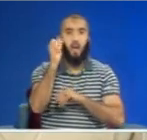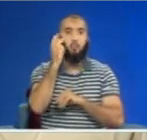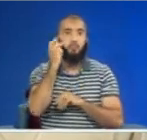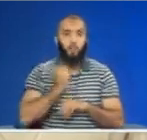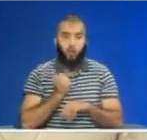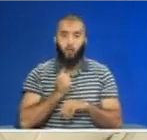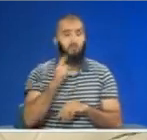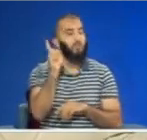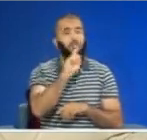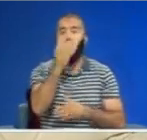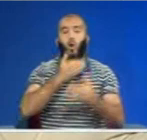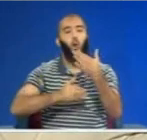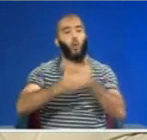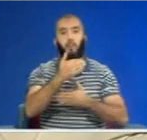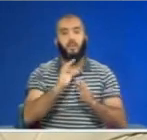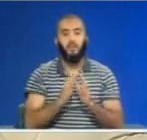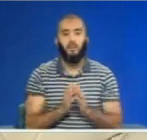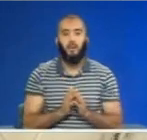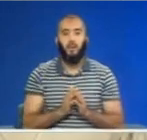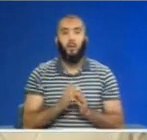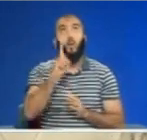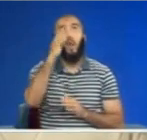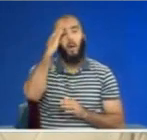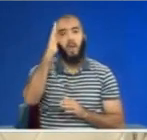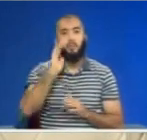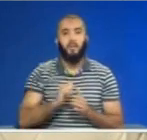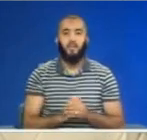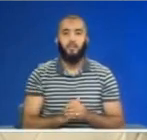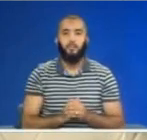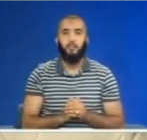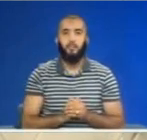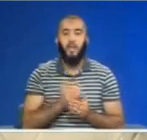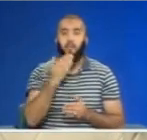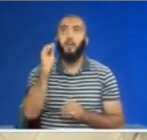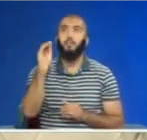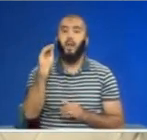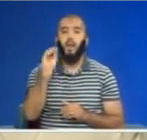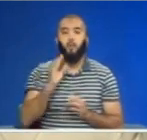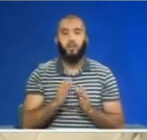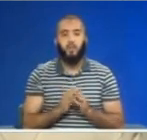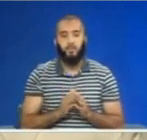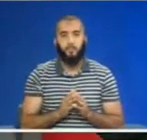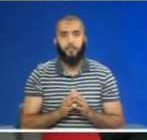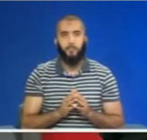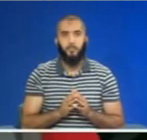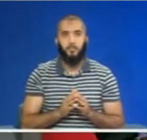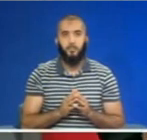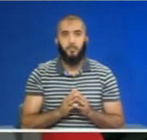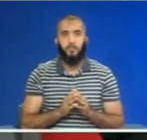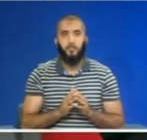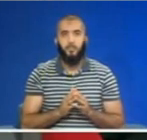تزويج ابنة أخته، وربي يوفق إن شاء الله. بارك الله فيك. بارك فيك.